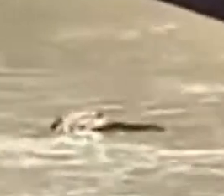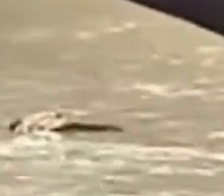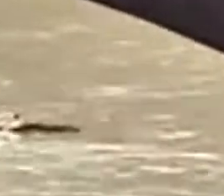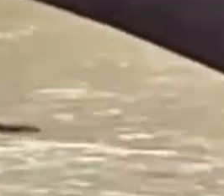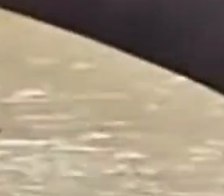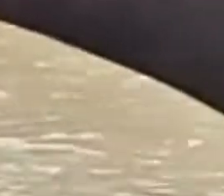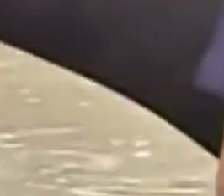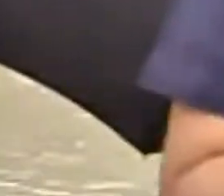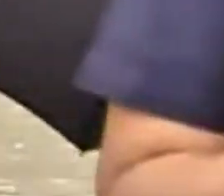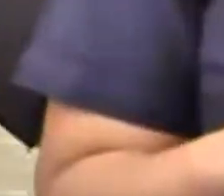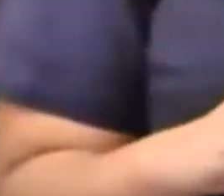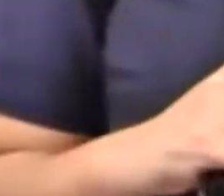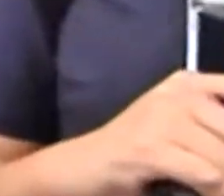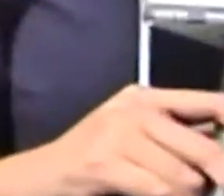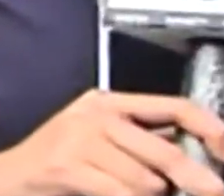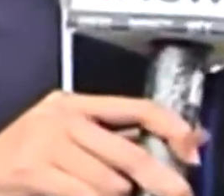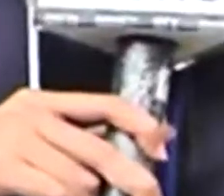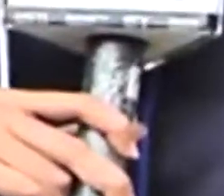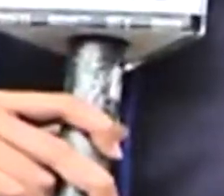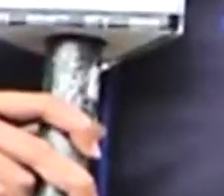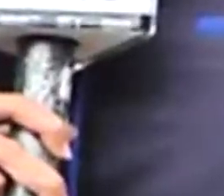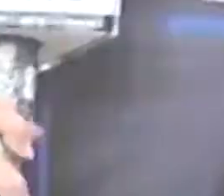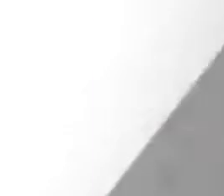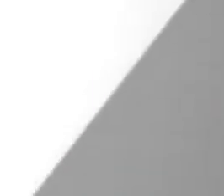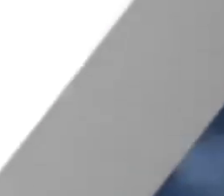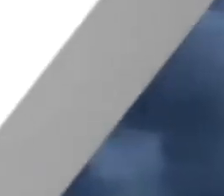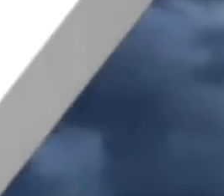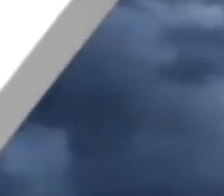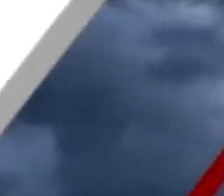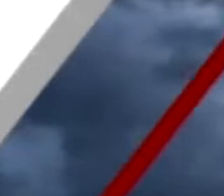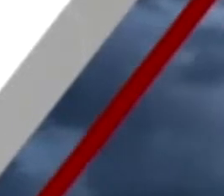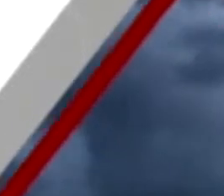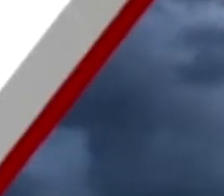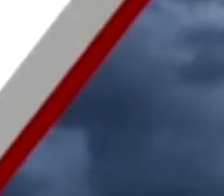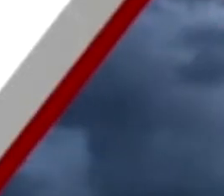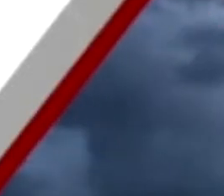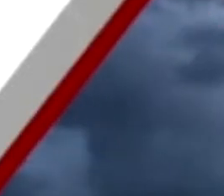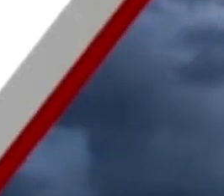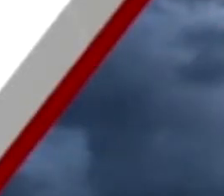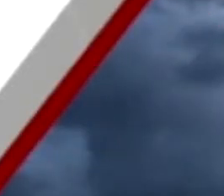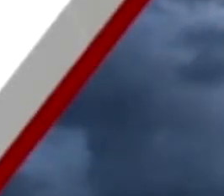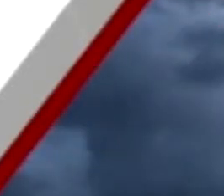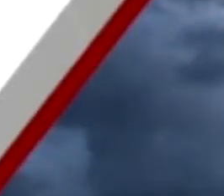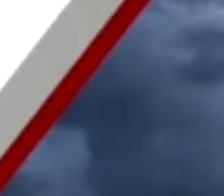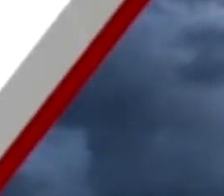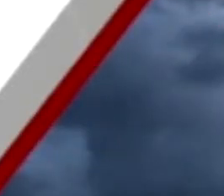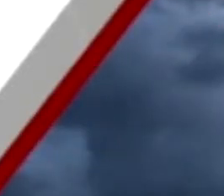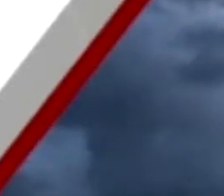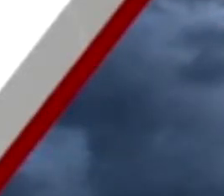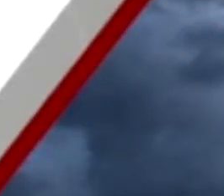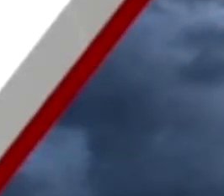terus terjadi hujan. Bahkan di wilayah tertentu di bagian Jakarta dari siang hingga malam diprediksikan akan